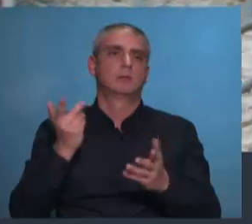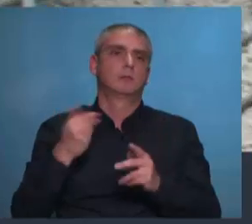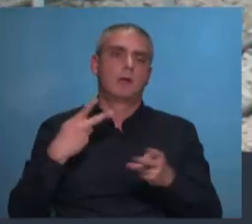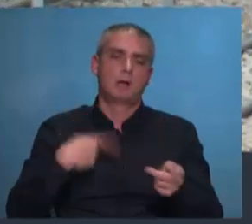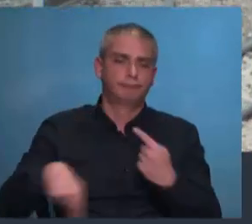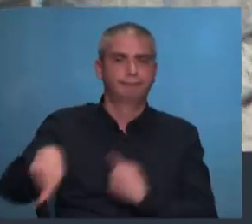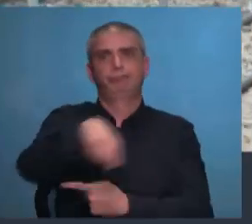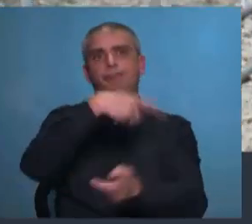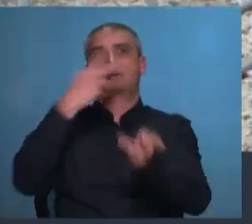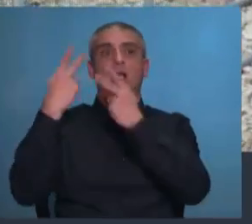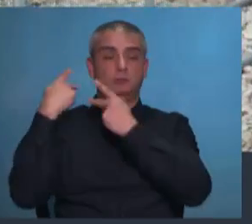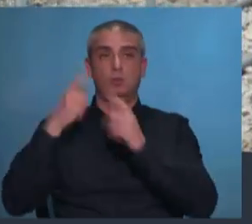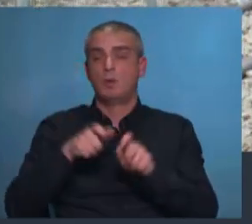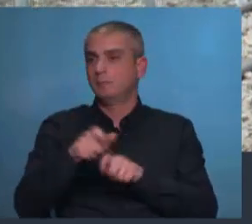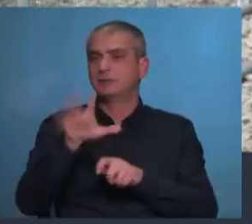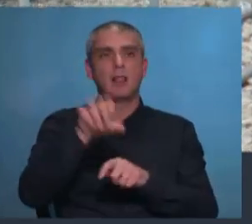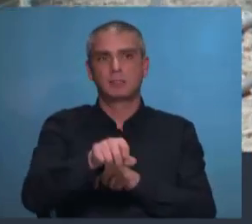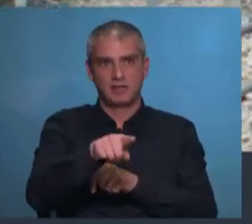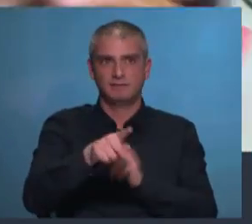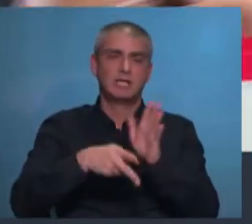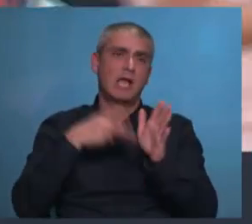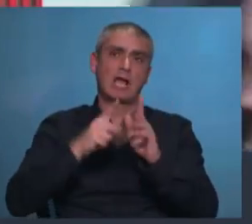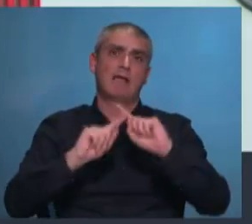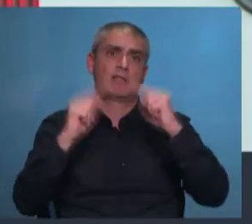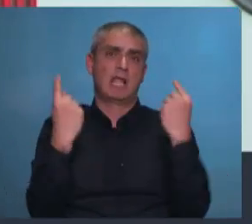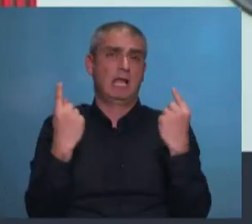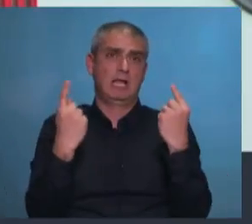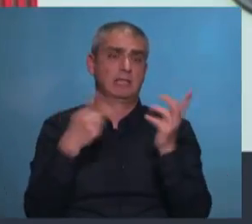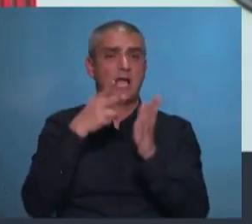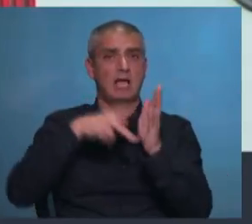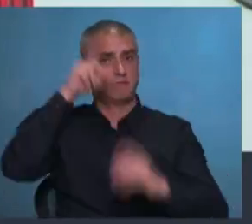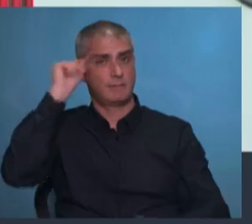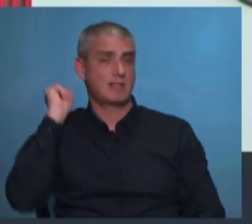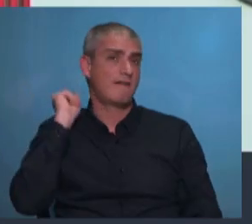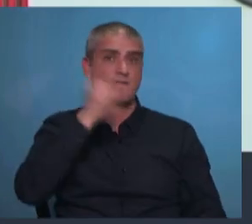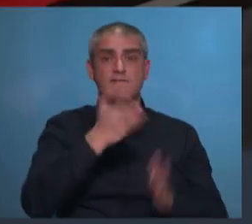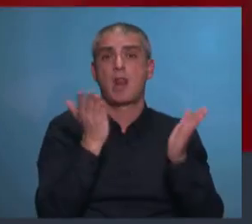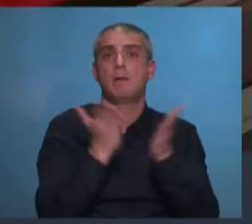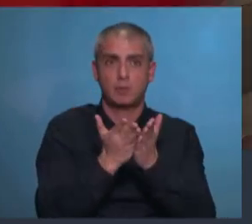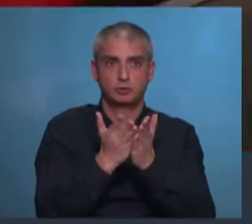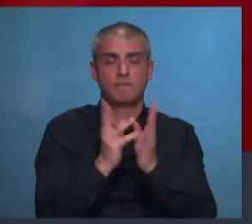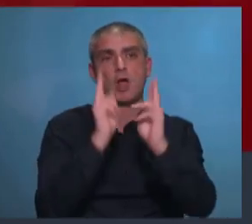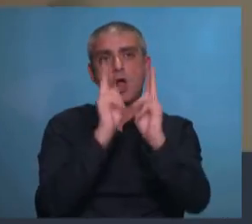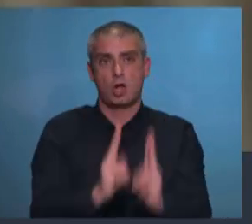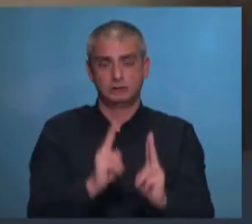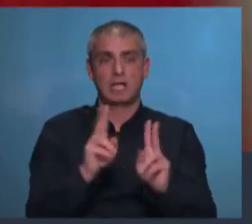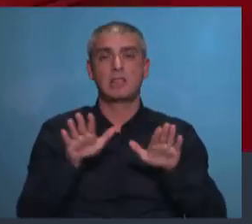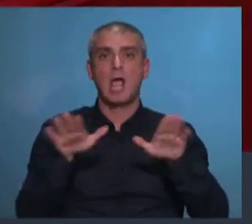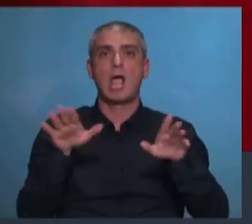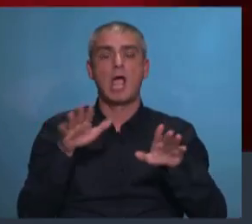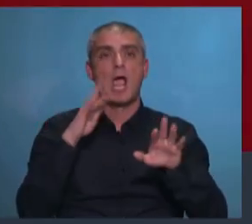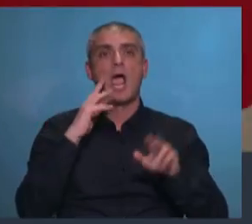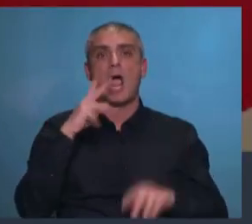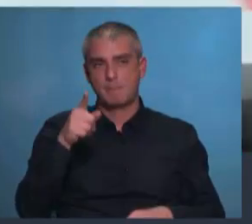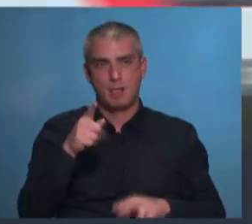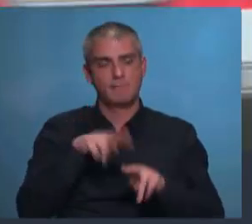כך למשל המסילה נתפסה על ידי רכבת אחרת. רכבת מתל אביב לבאר שבע עוצרת ברמלה ופשוט מתחילה